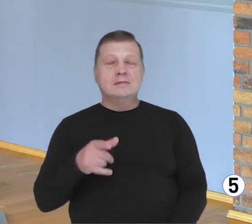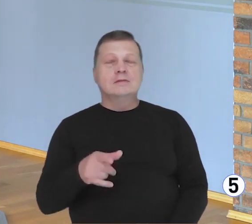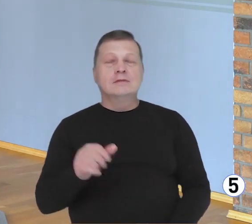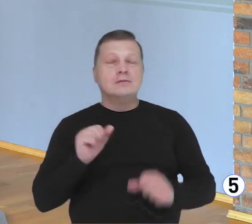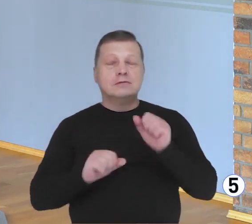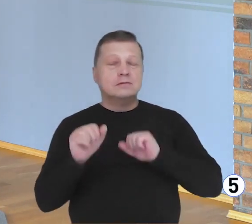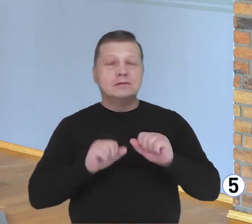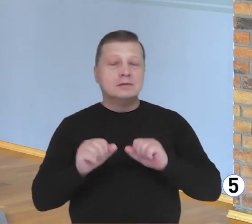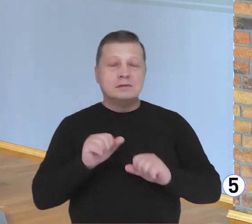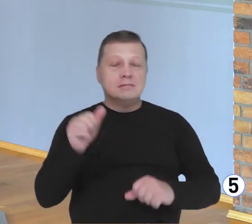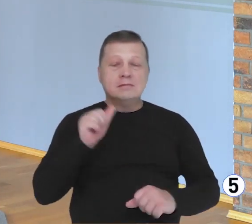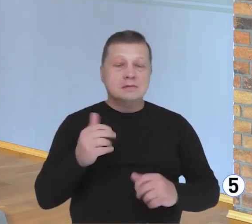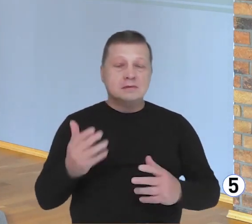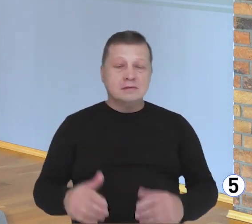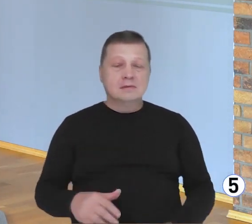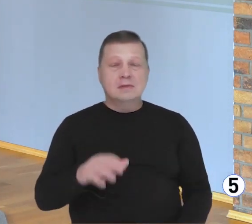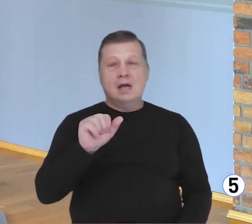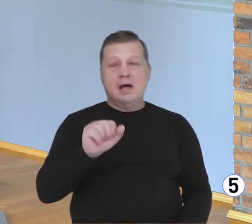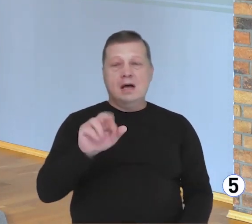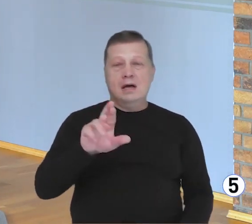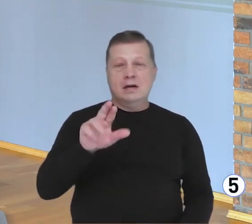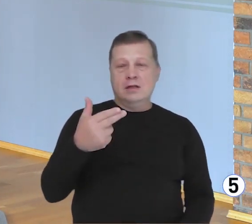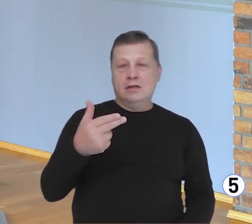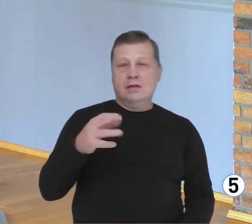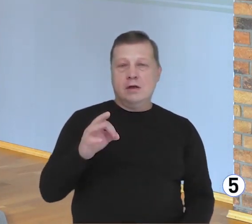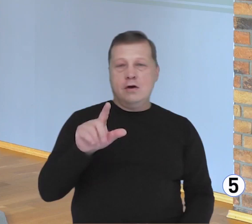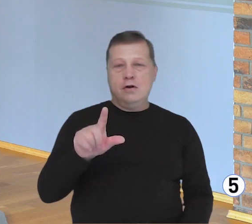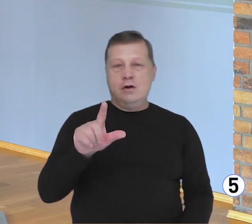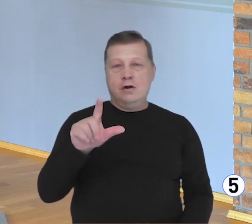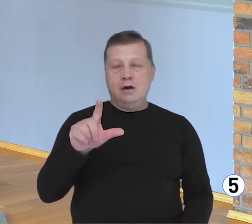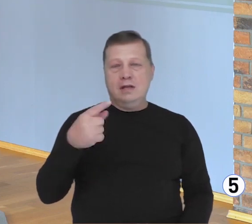Ćwiczenie popularnie się nazywa Arnoldy.